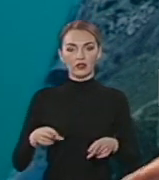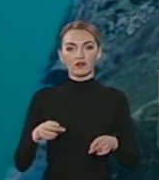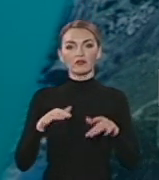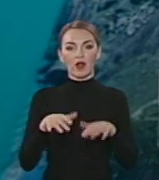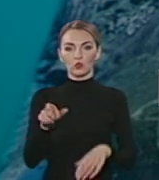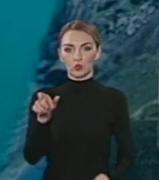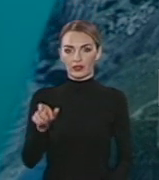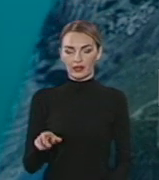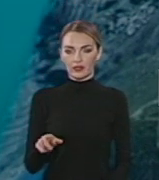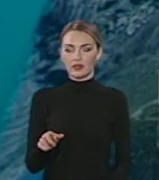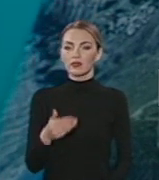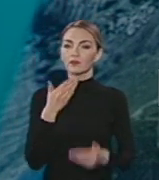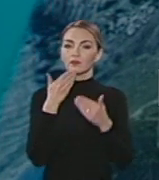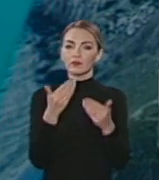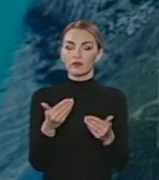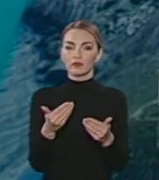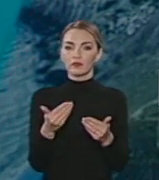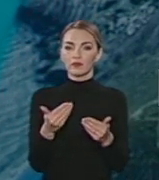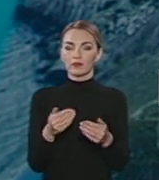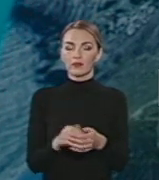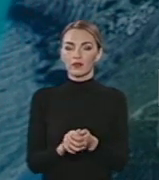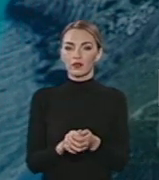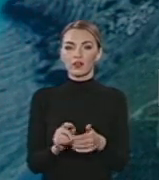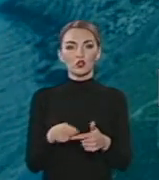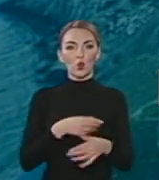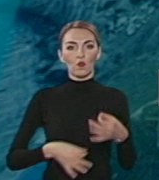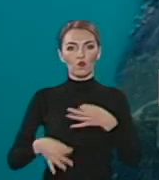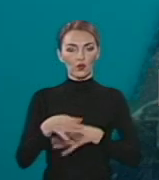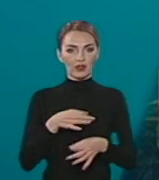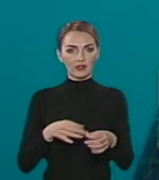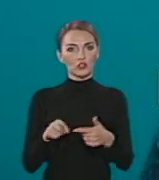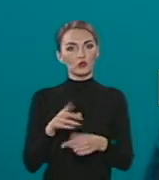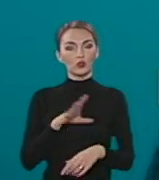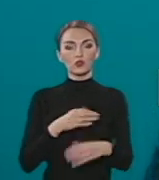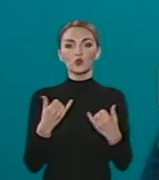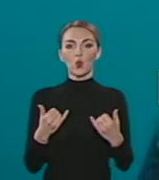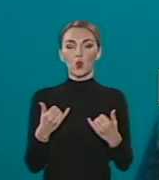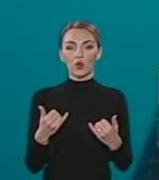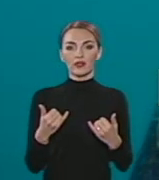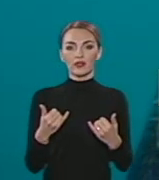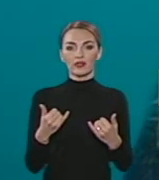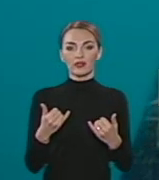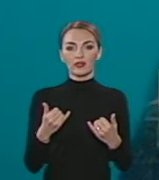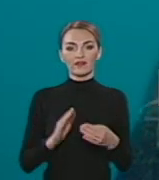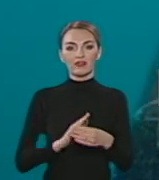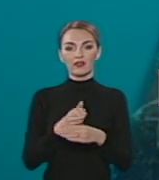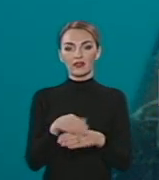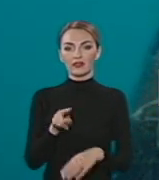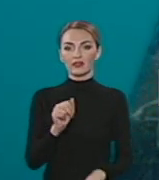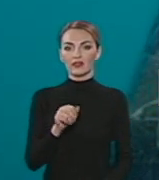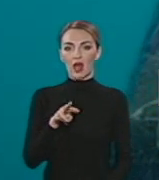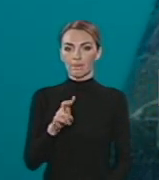прав людини. Скажіть, будь ласка, чи обговорювалося, чи були сьогодні відвідані дамби,